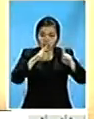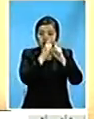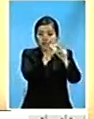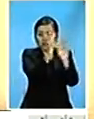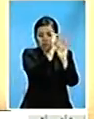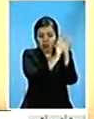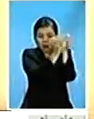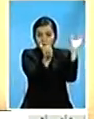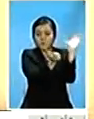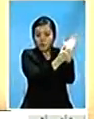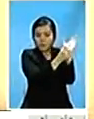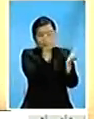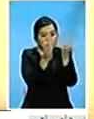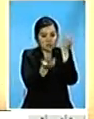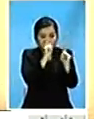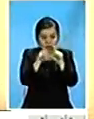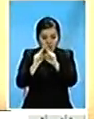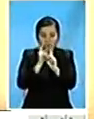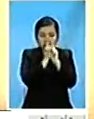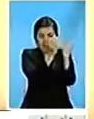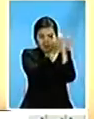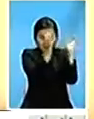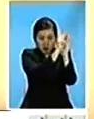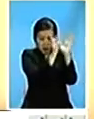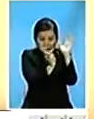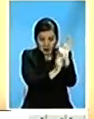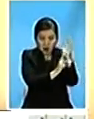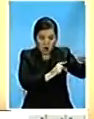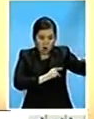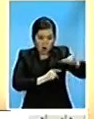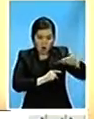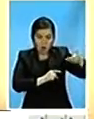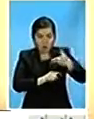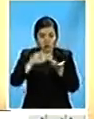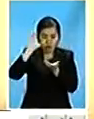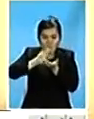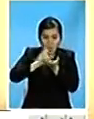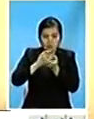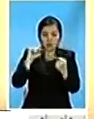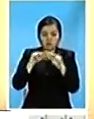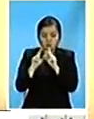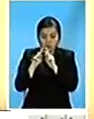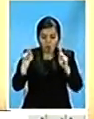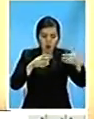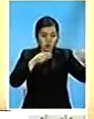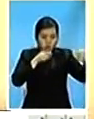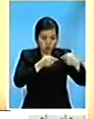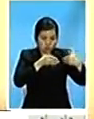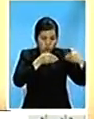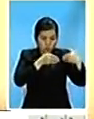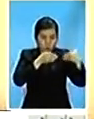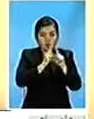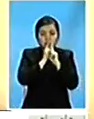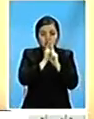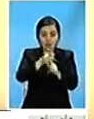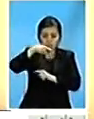ญและหน่วยงานอิสระตามรัฐธรรมนูญเสนอคำขอแปรยติต่อคณะกรรมการวิสามัญโดยตรงตามบทบัญญั